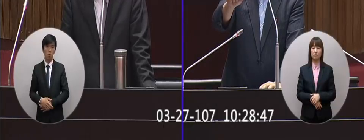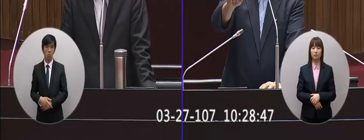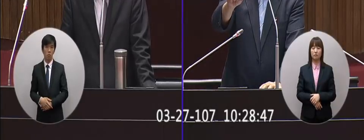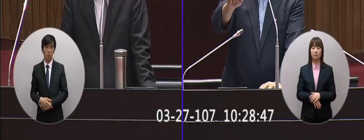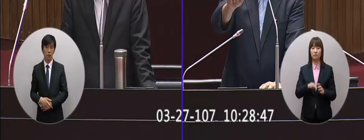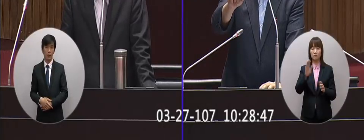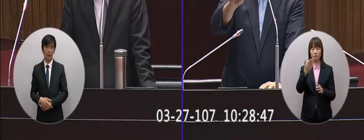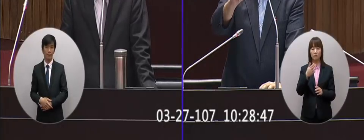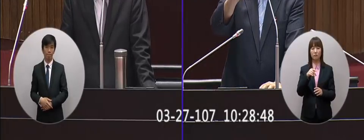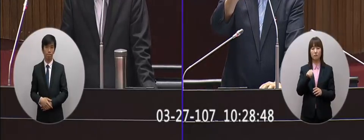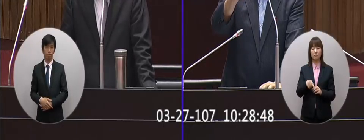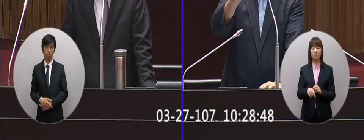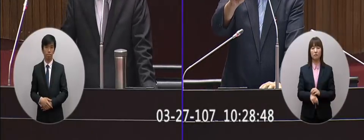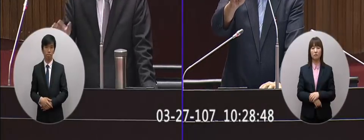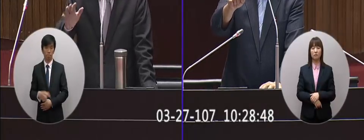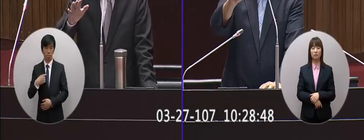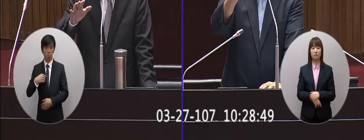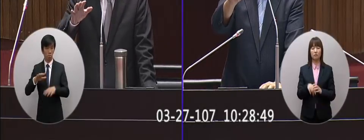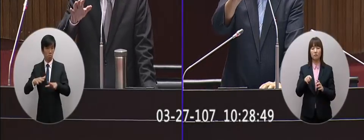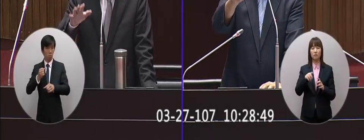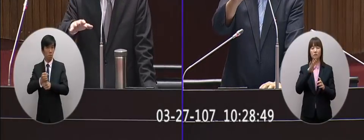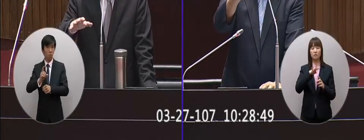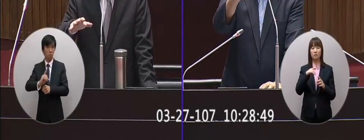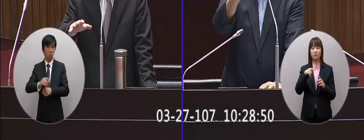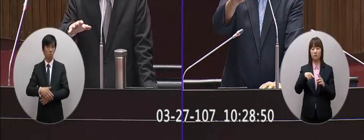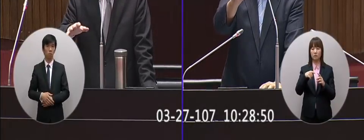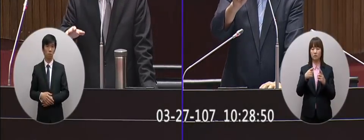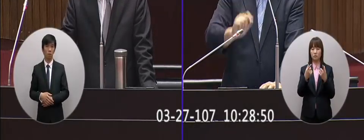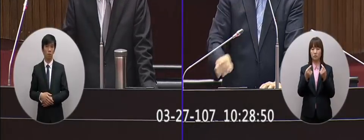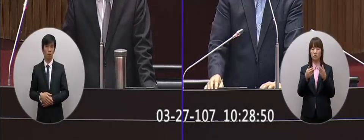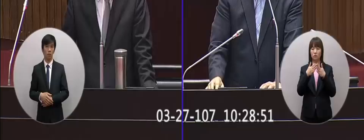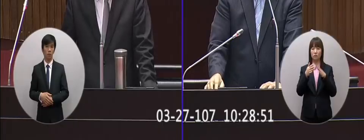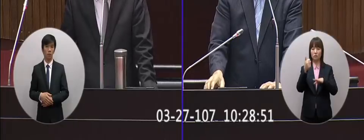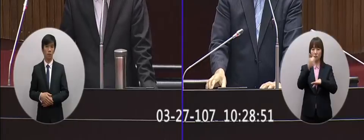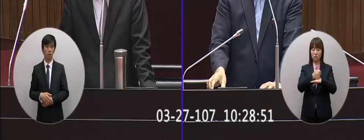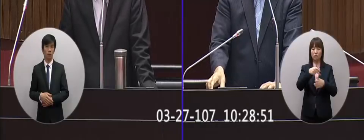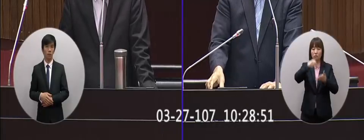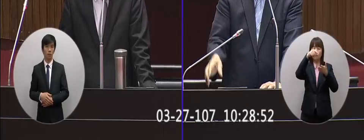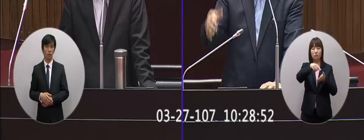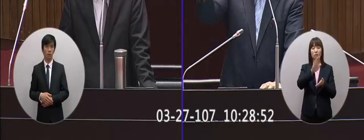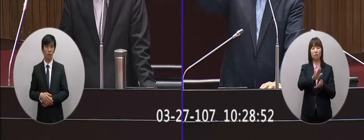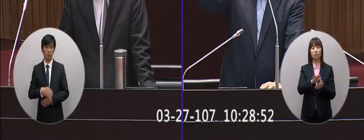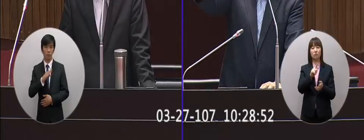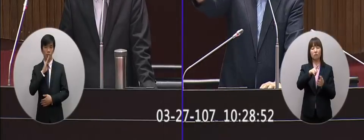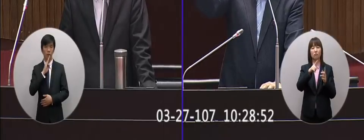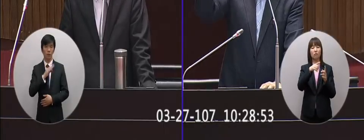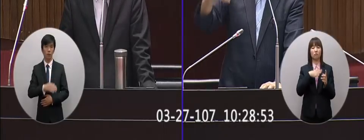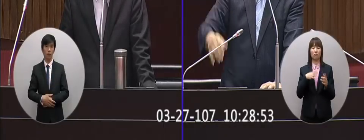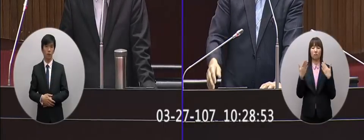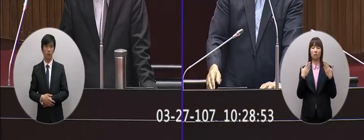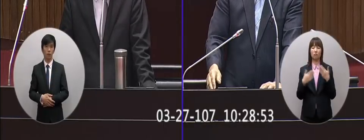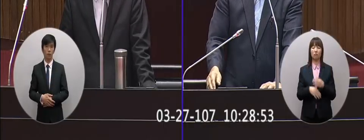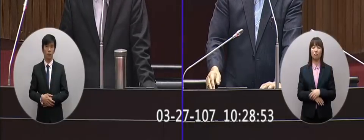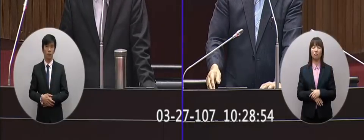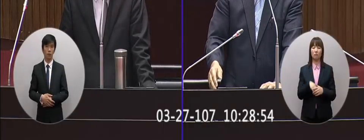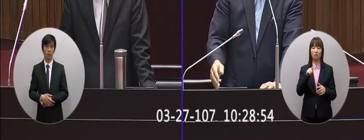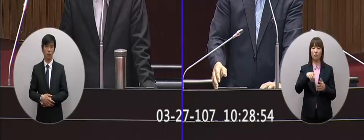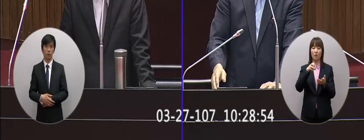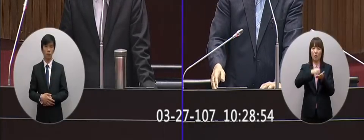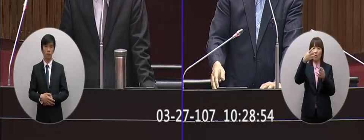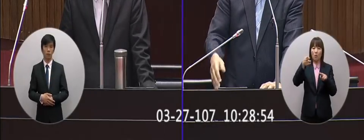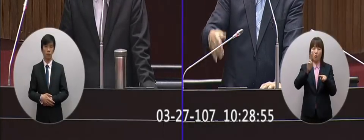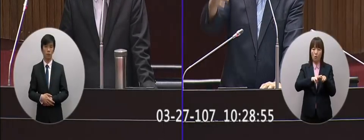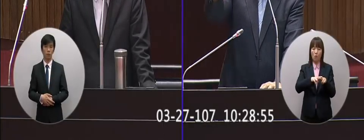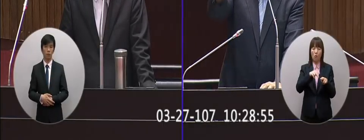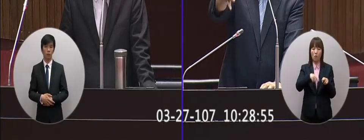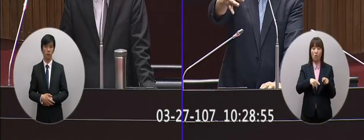们能够做的就是从包括工业， 也是执政党提的啊。 是， 你们明知哎，这个非核家园在